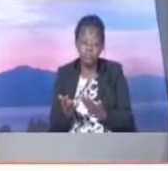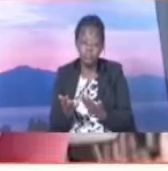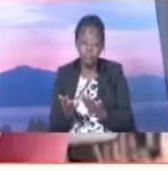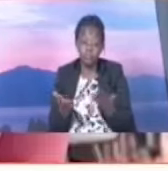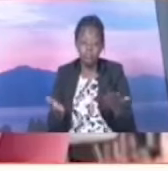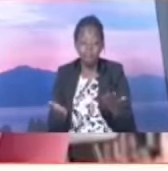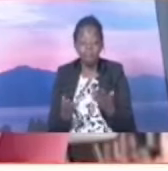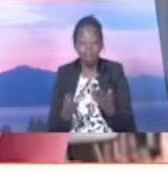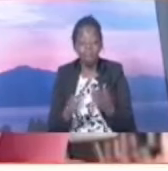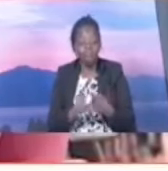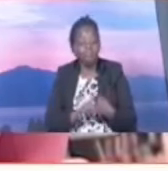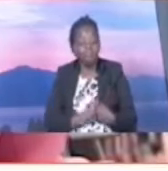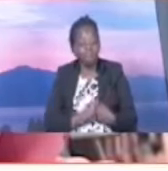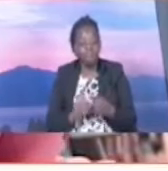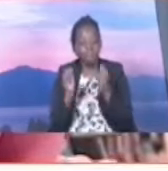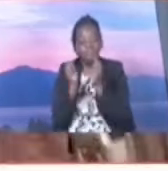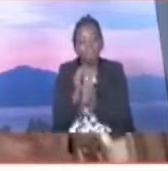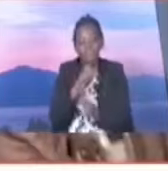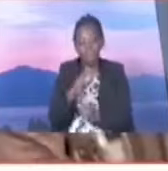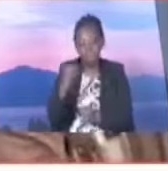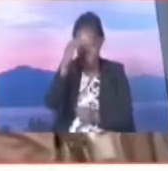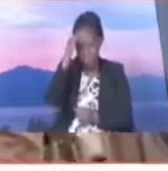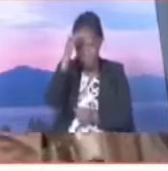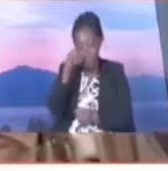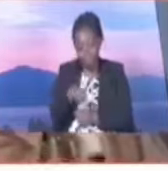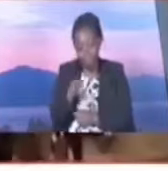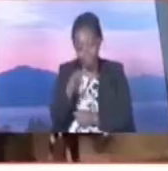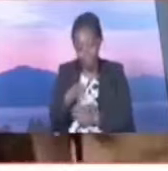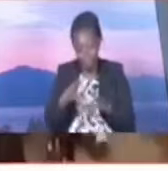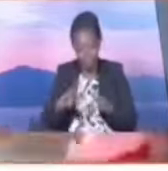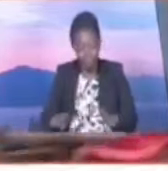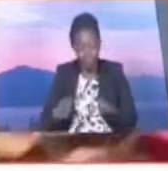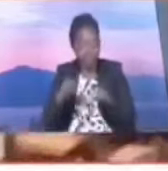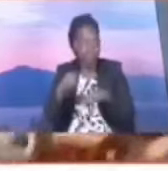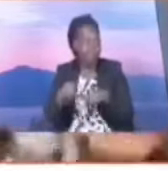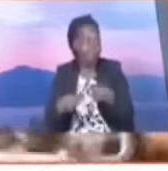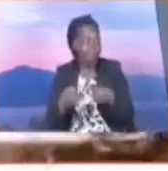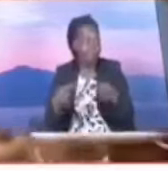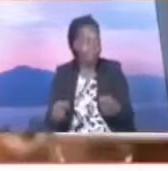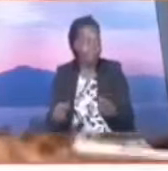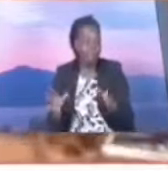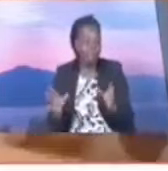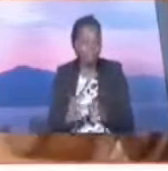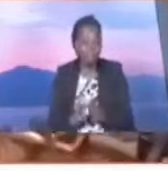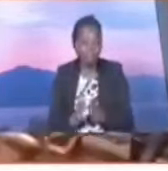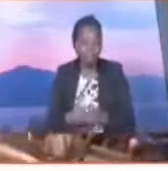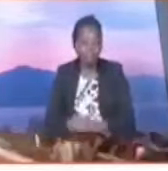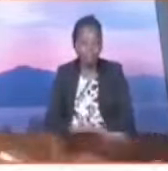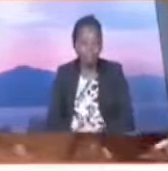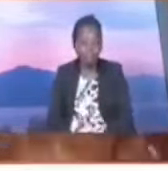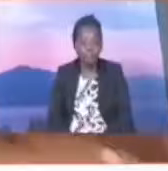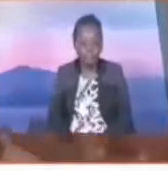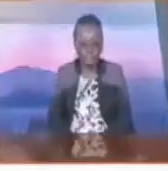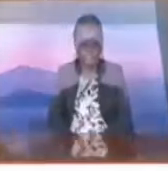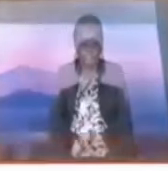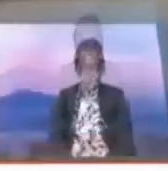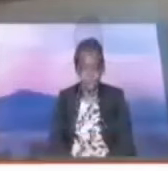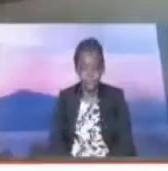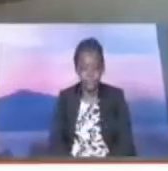balokoke. Abakwati batwaddwa ku poliisi e Nansana ng'okunoonyeza kugenda mu maaso batuusa bo yakusakidde guli eno ku Lwakwede